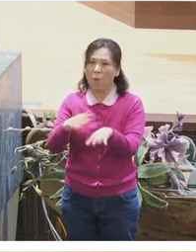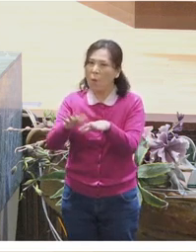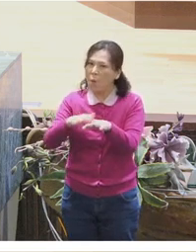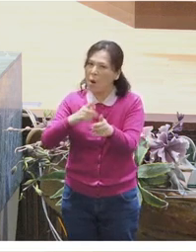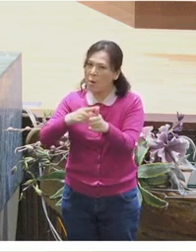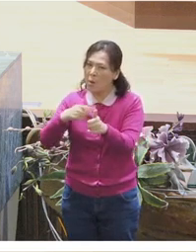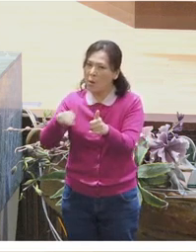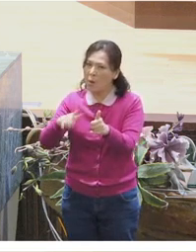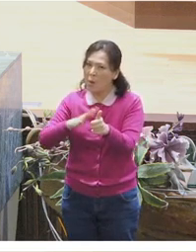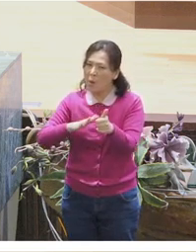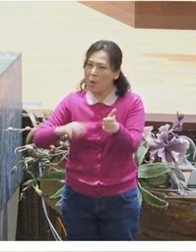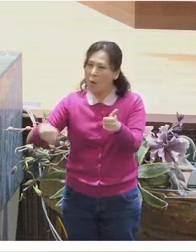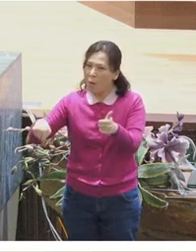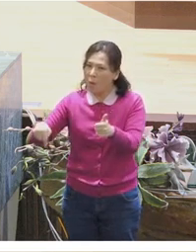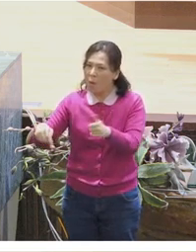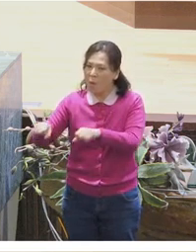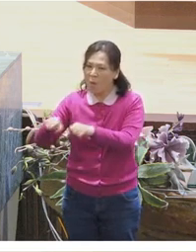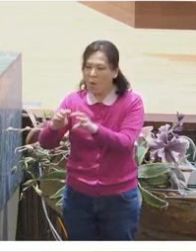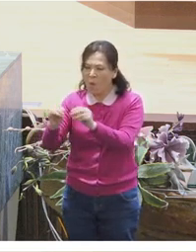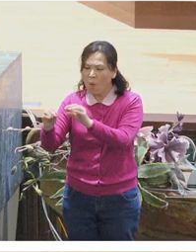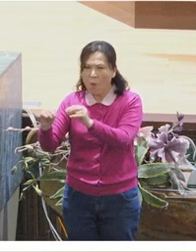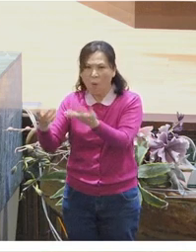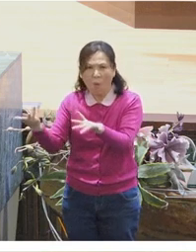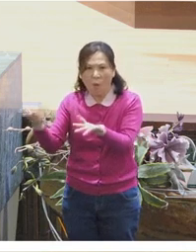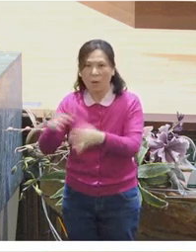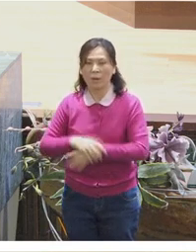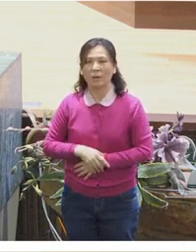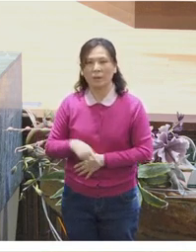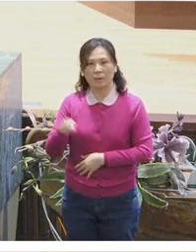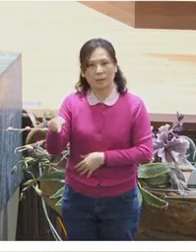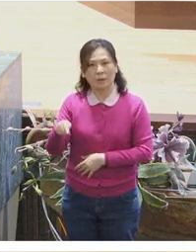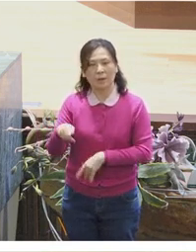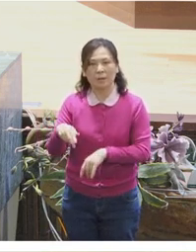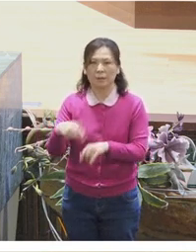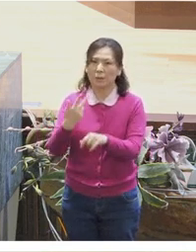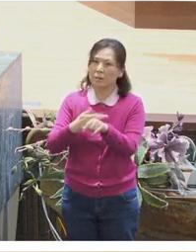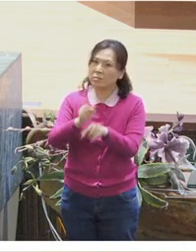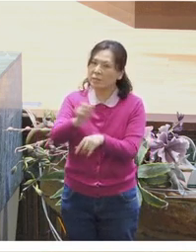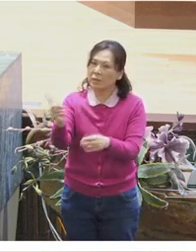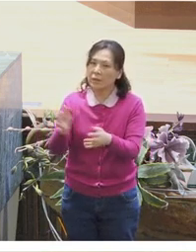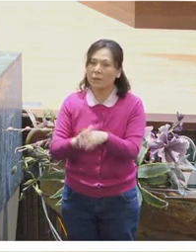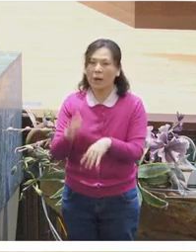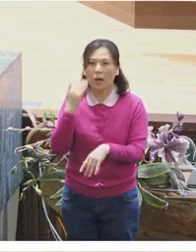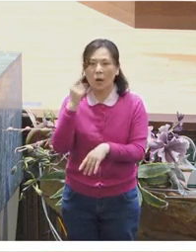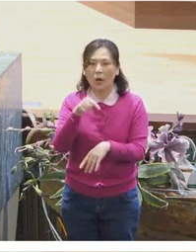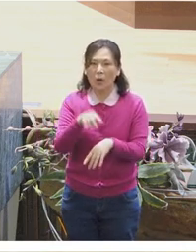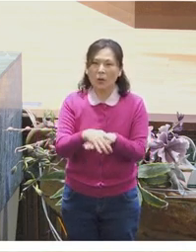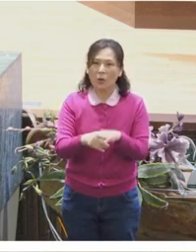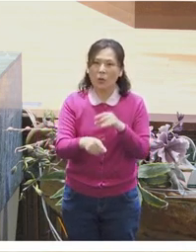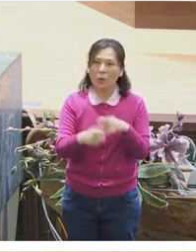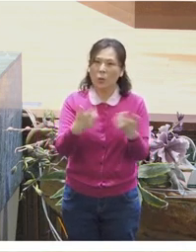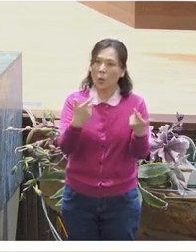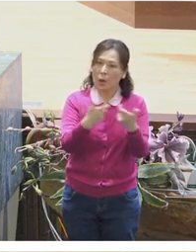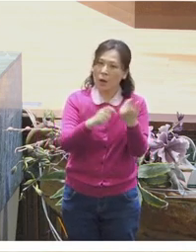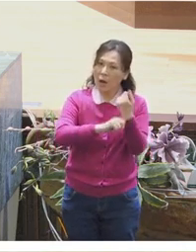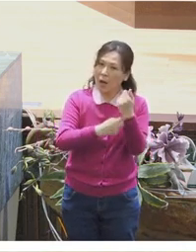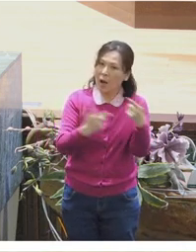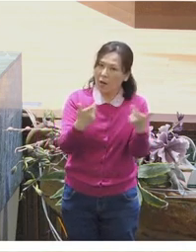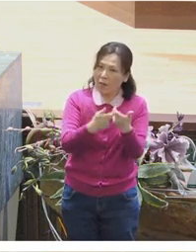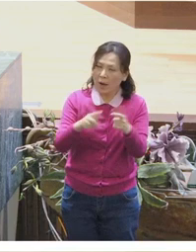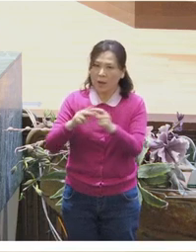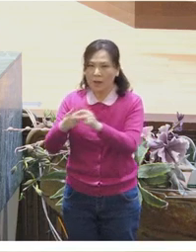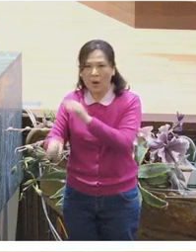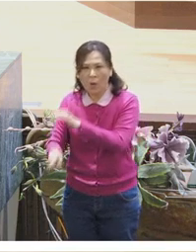害土或不会伤害土地的处理方式是什么？好好的处理和非法掩埋的成本差距有